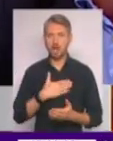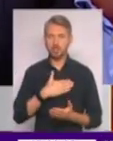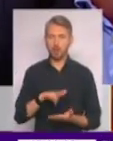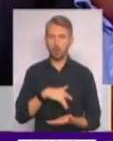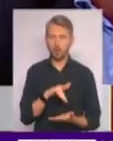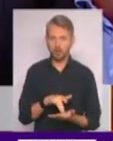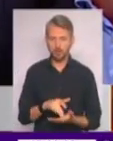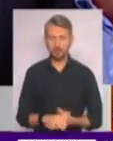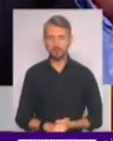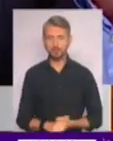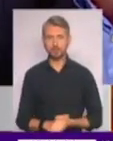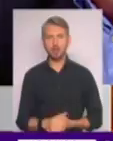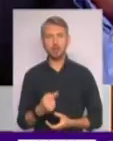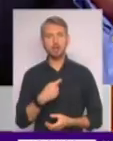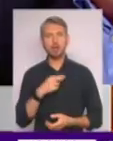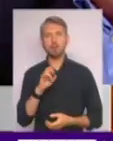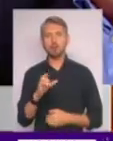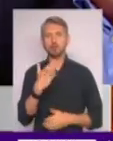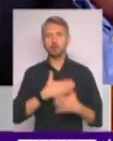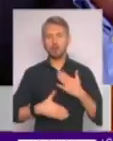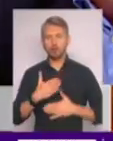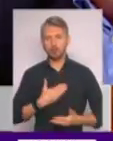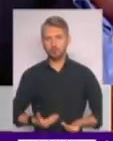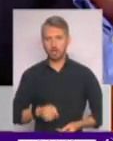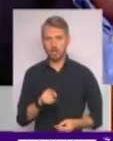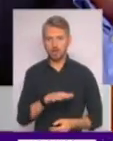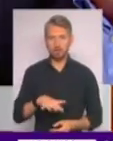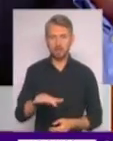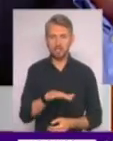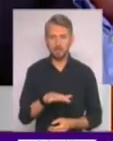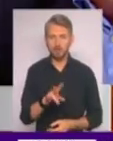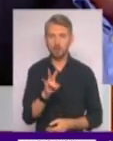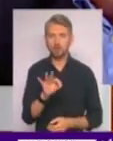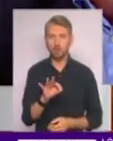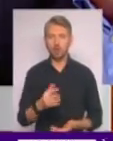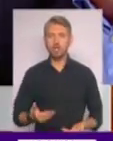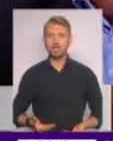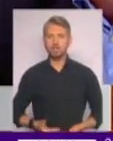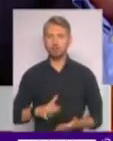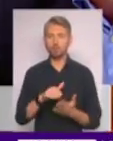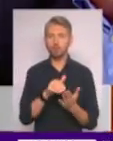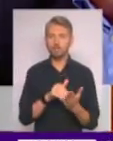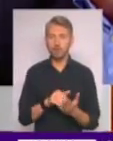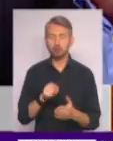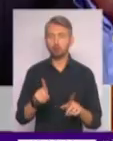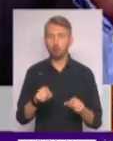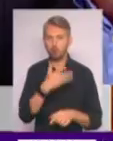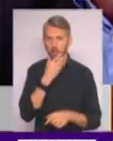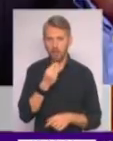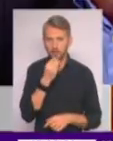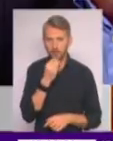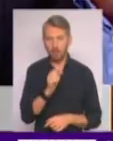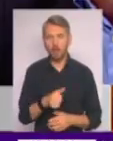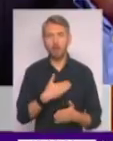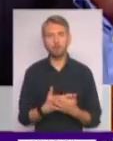нашего города. Нашего места, да. И я бы с удовольствием жила на этом массиве. Но живу в Пущеводице, тут тоже красиво. А